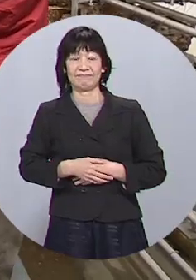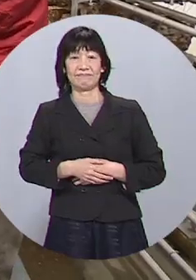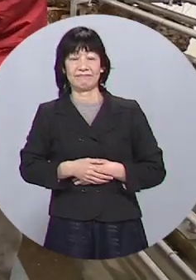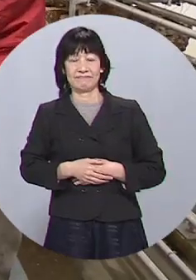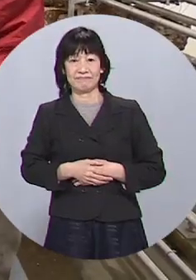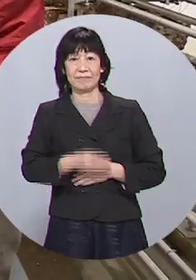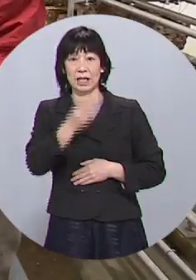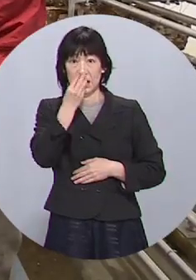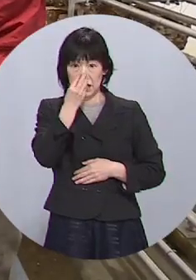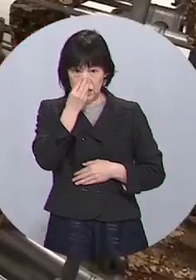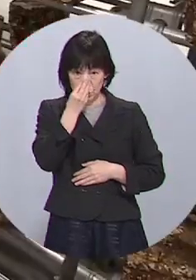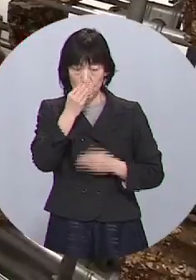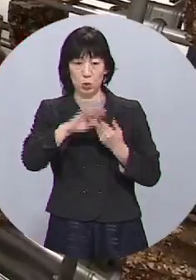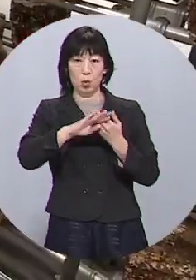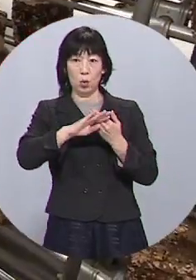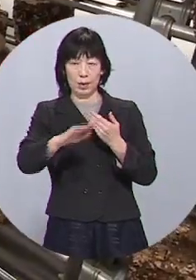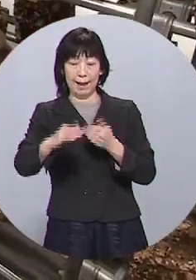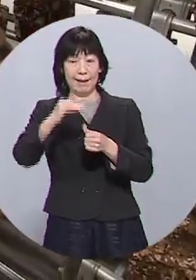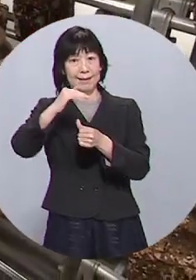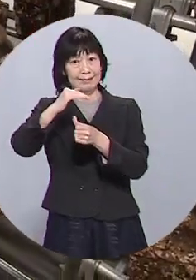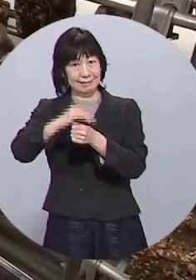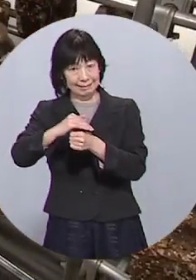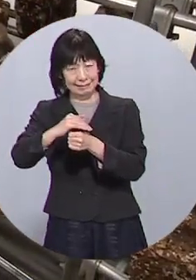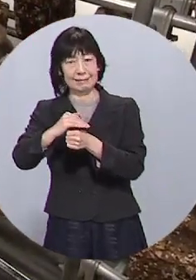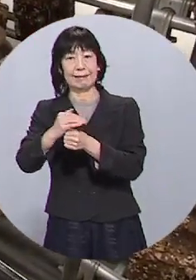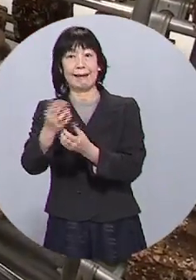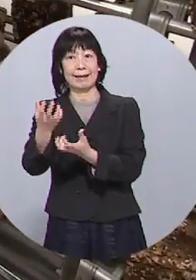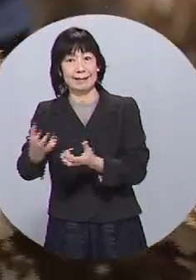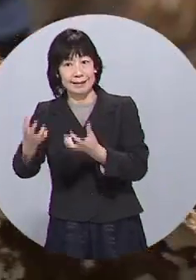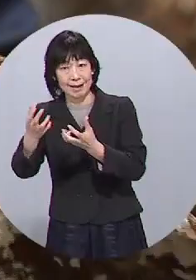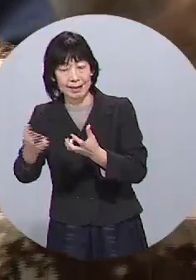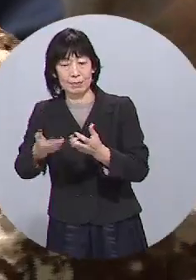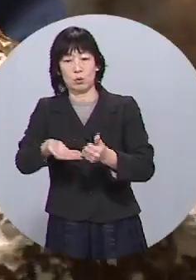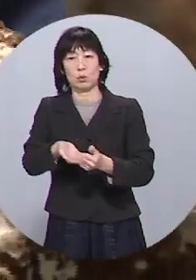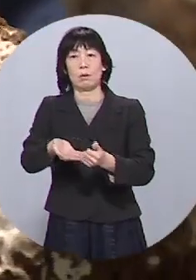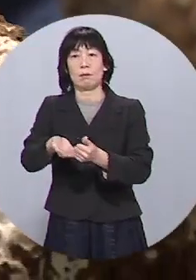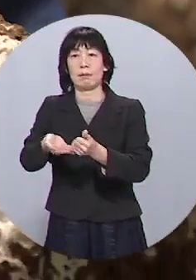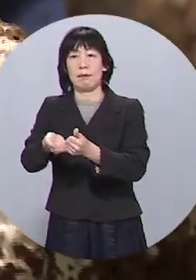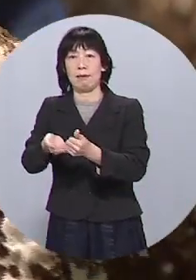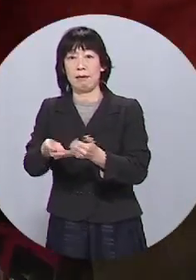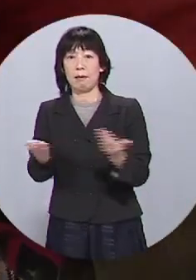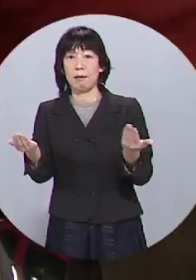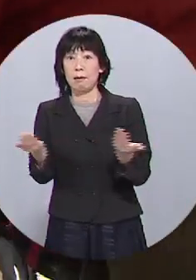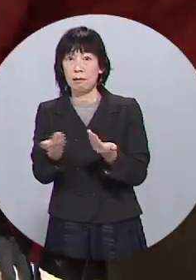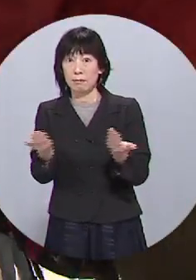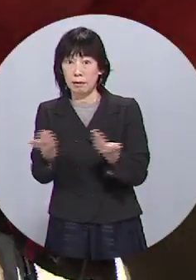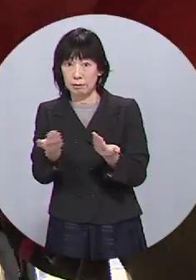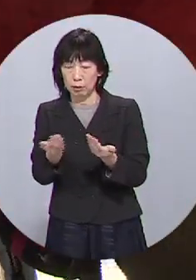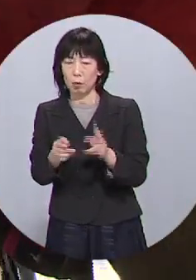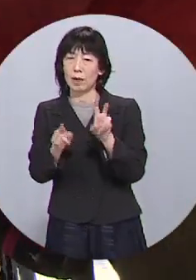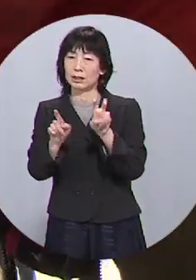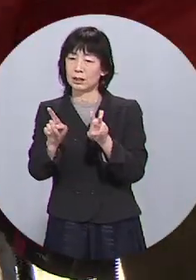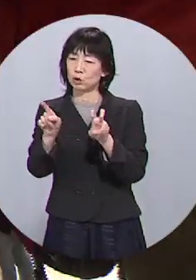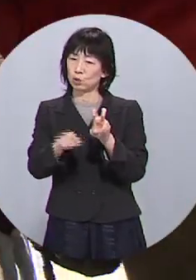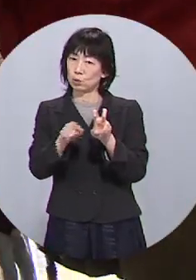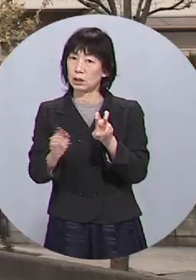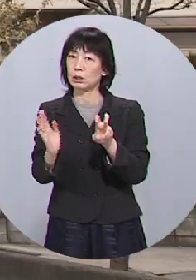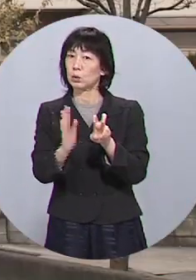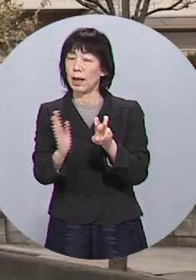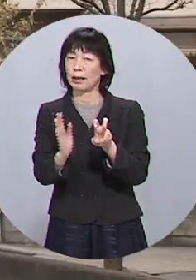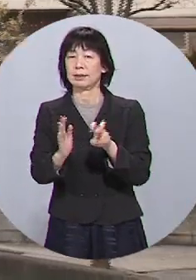農園ではいちごだけではなく、椎茸や野菜も栽培し、およそ20人が働いています。